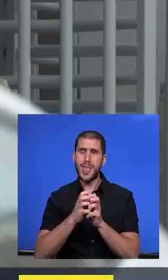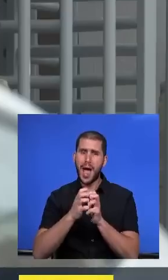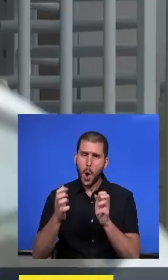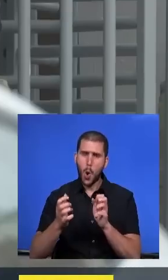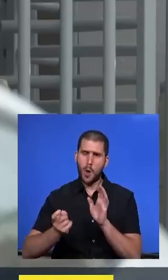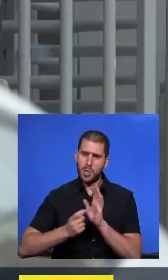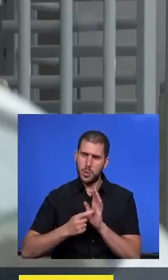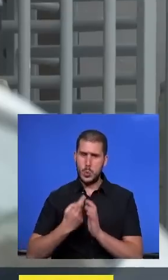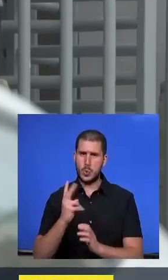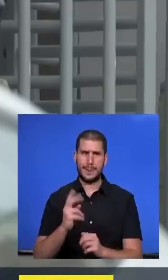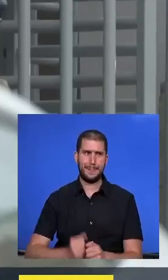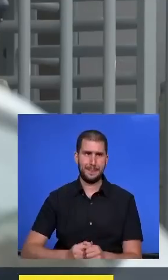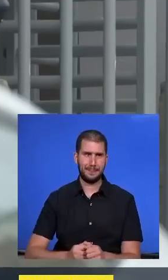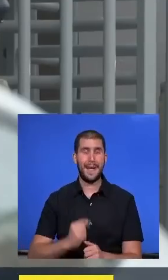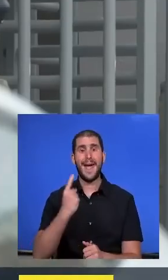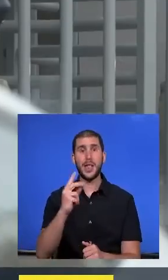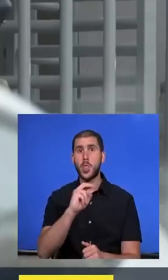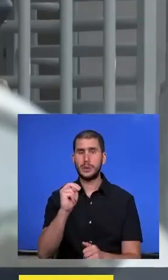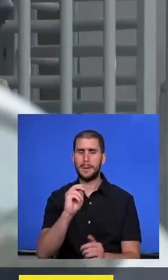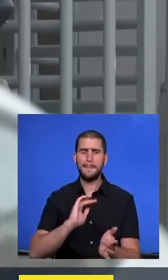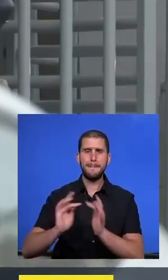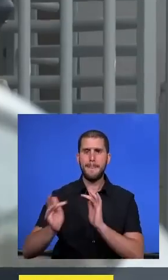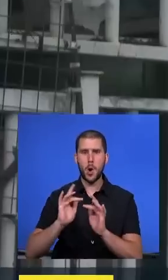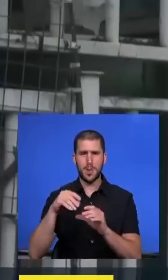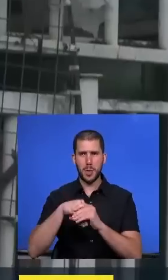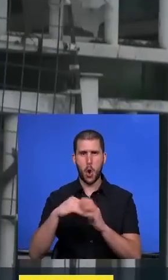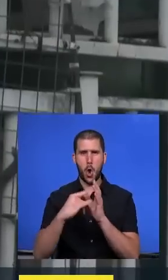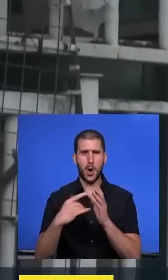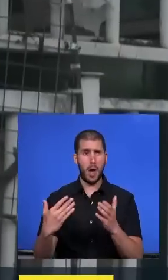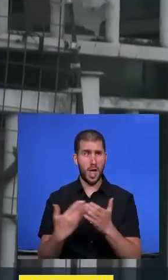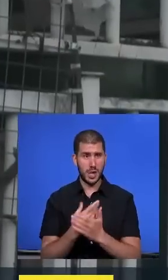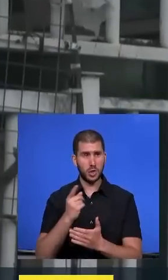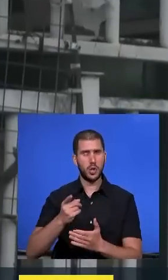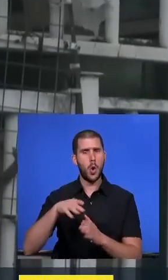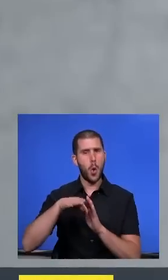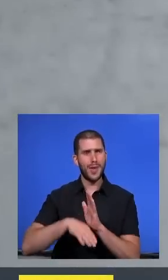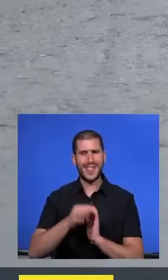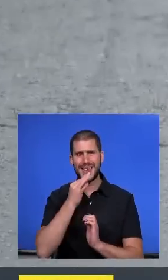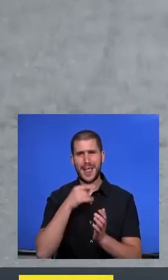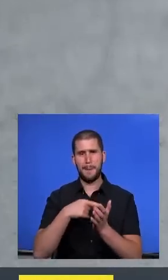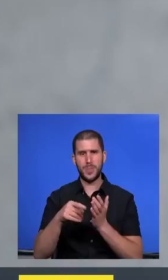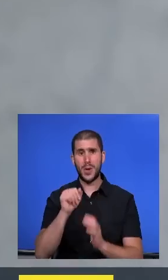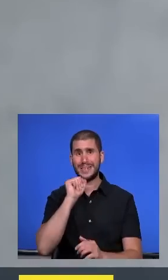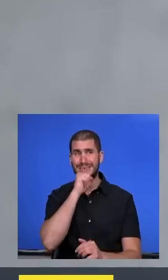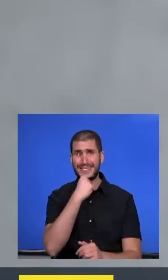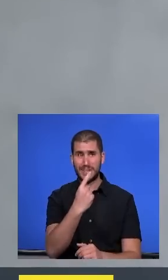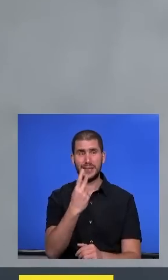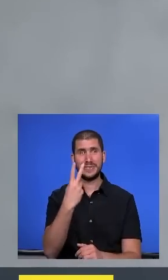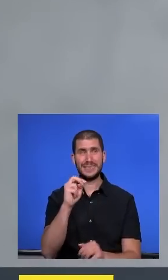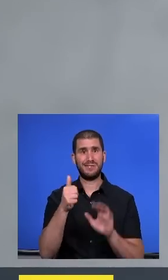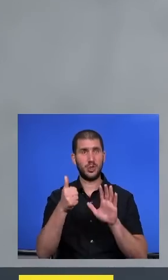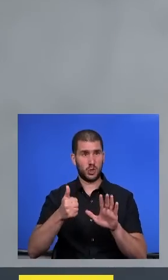יותר. אחד הנושאים מעוררי המחלוקת בחוק החדש הוא הורדת גיל הפטור ההיסטורי